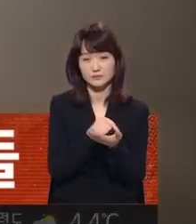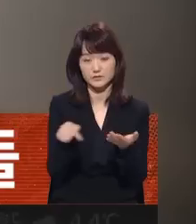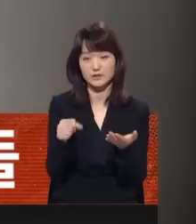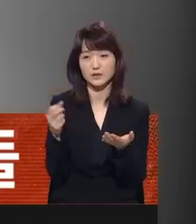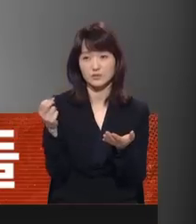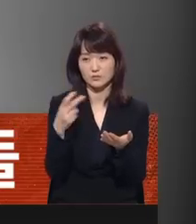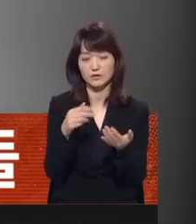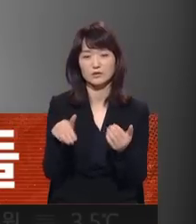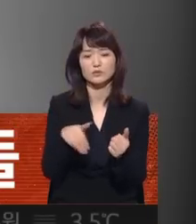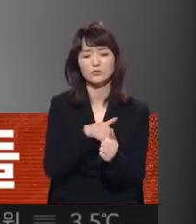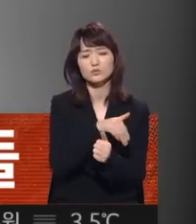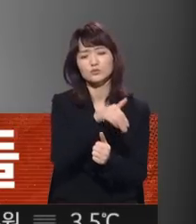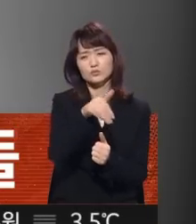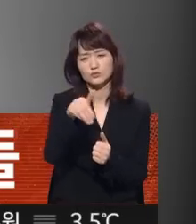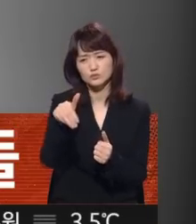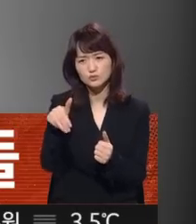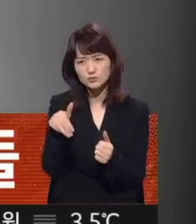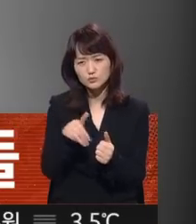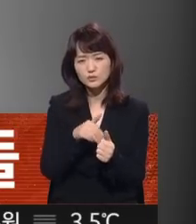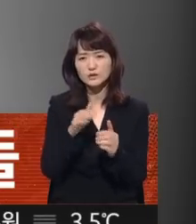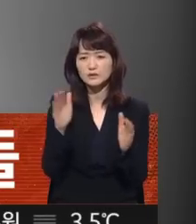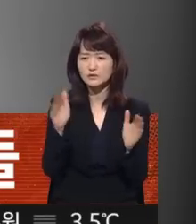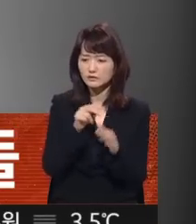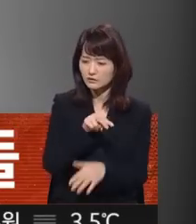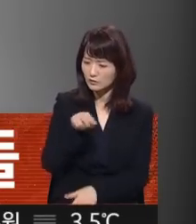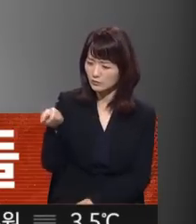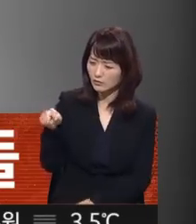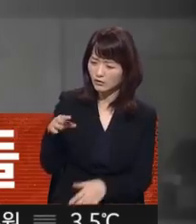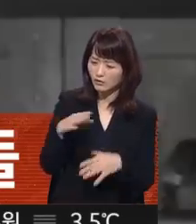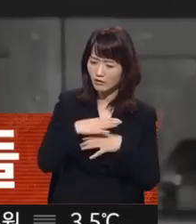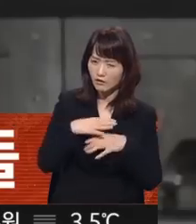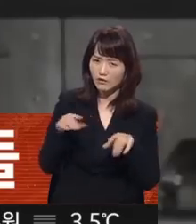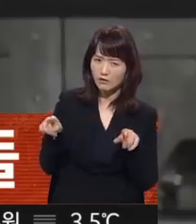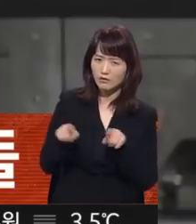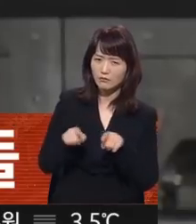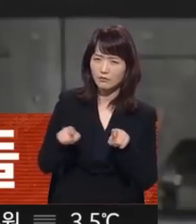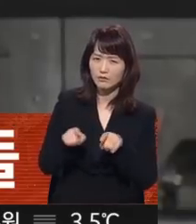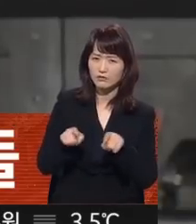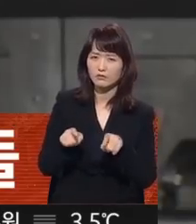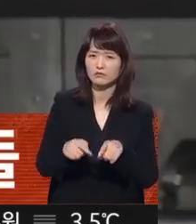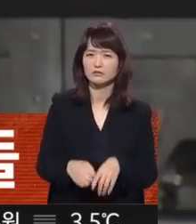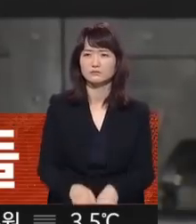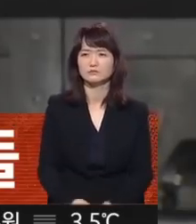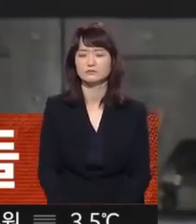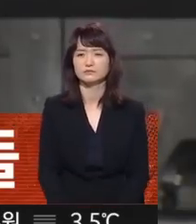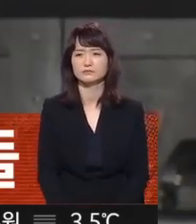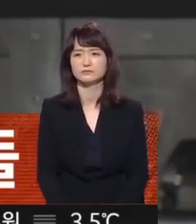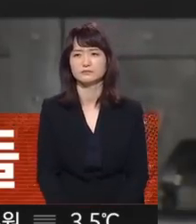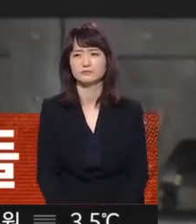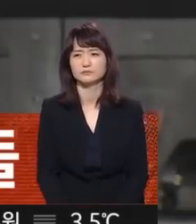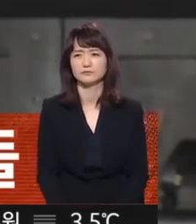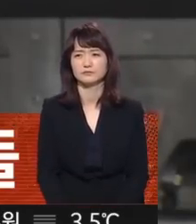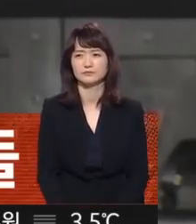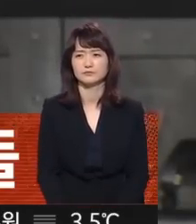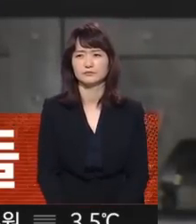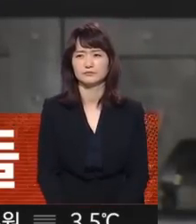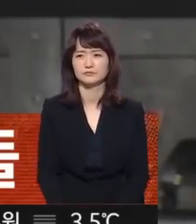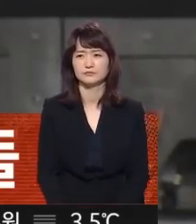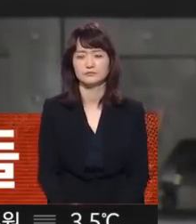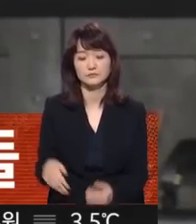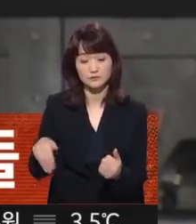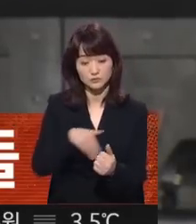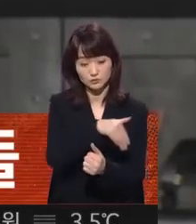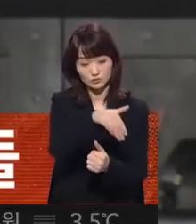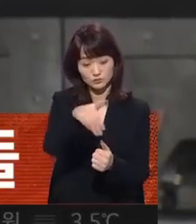선량한 학생들도 저 상황이 너무나 무섭고 공포심을 주는 상황이었을 것으로 보여요 저기 주변 친구들 얘기